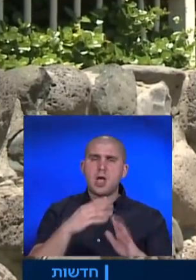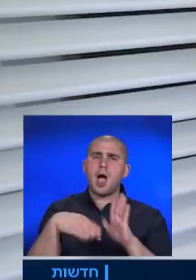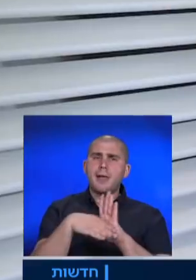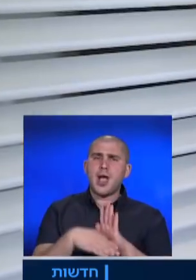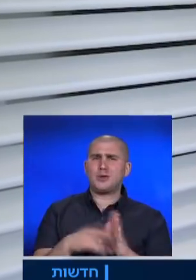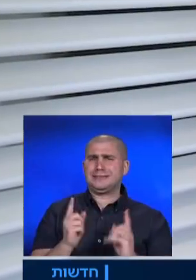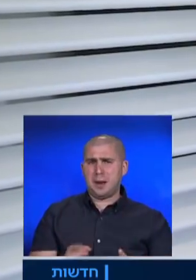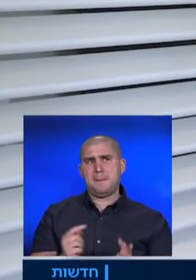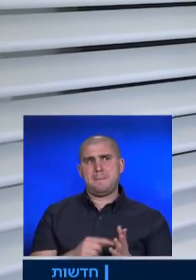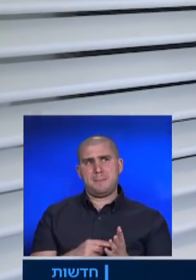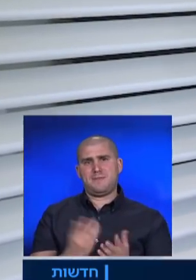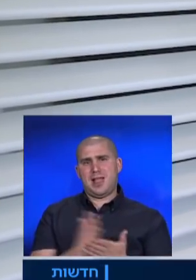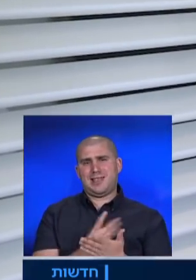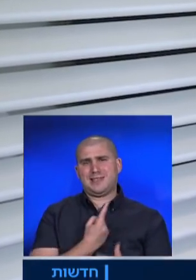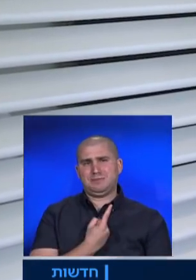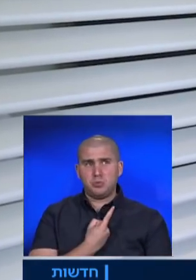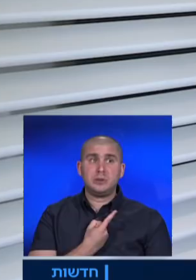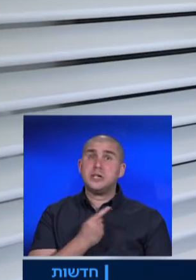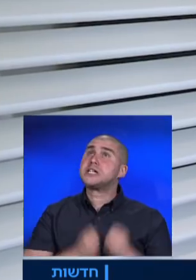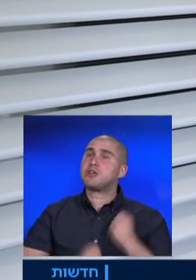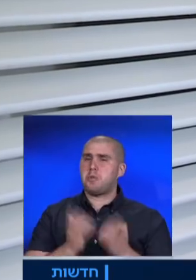עצמנו. יהיה מאוד קשה להתחיל